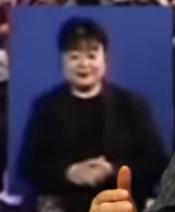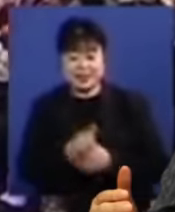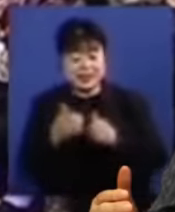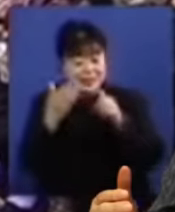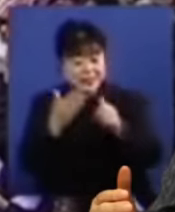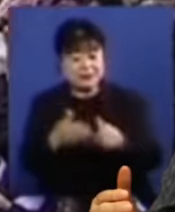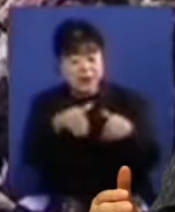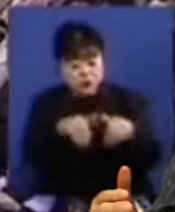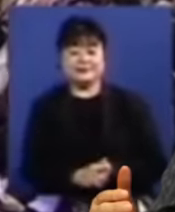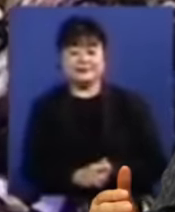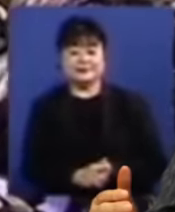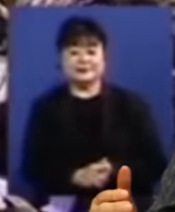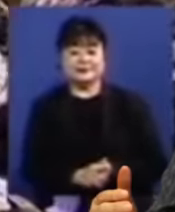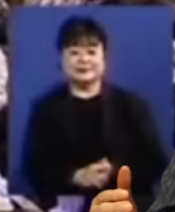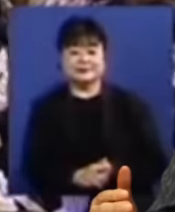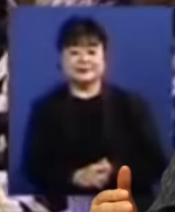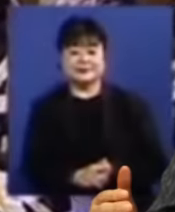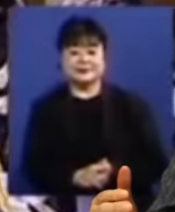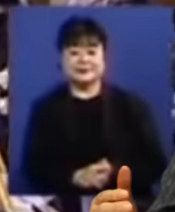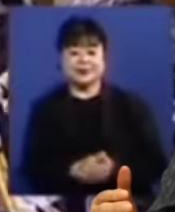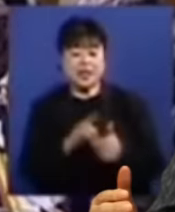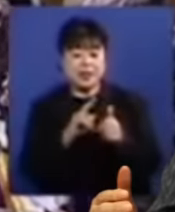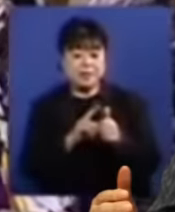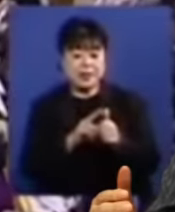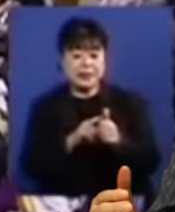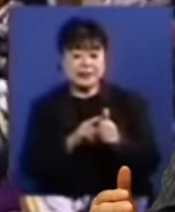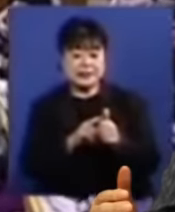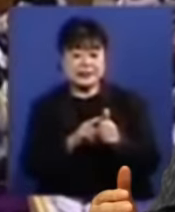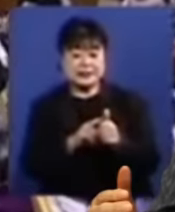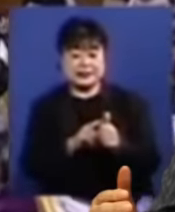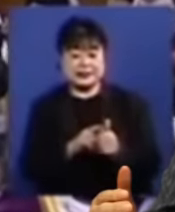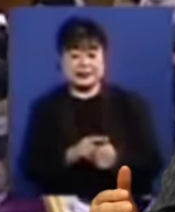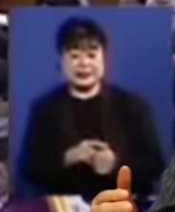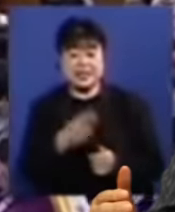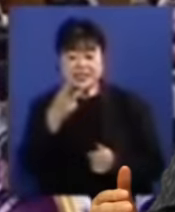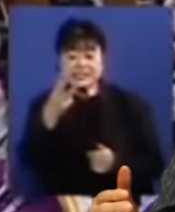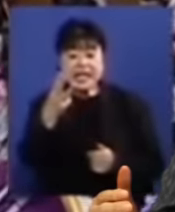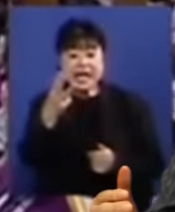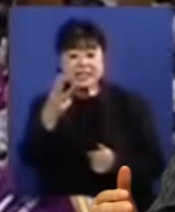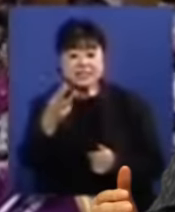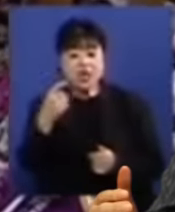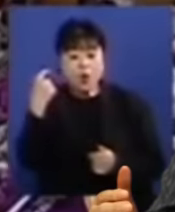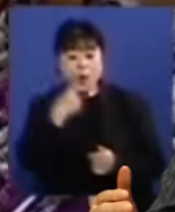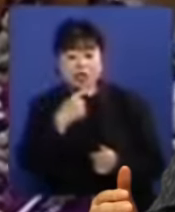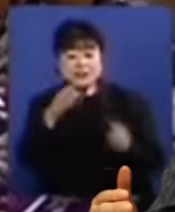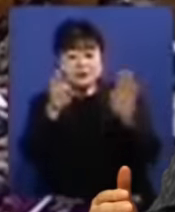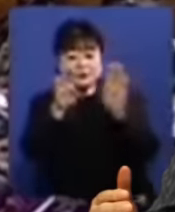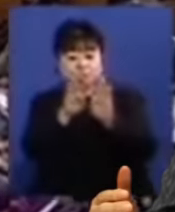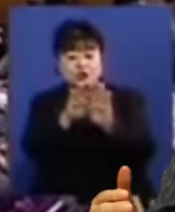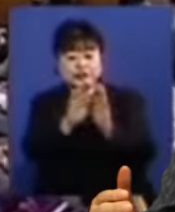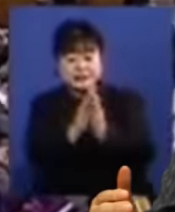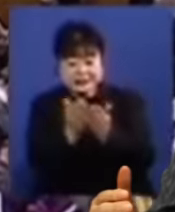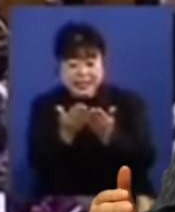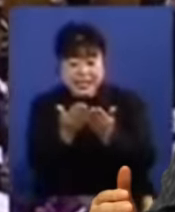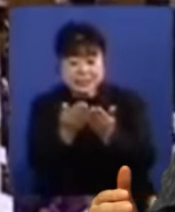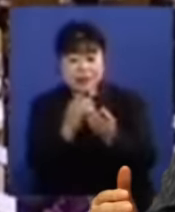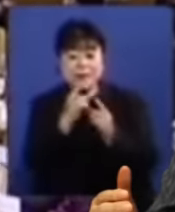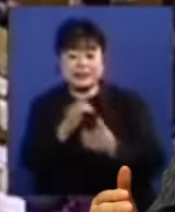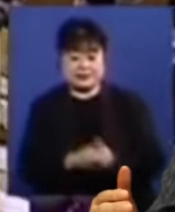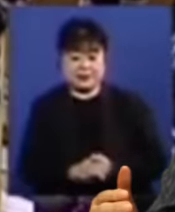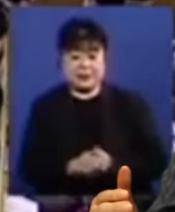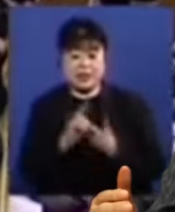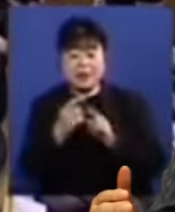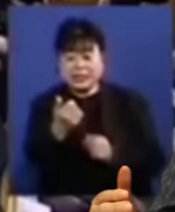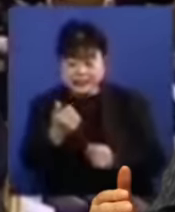하나님의 사제였던 것입니다. 데이시 세퍼드는 세 가지 황금문이란 자신의 책에서 은어 생활에 대해 이렇게 말했습니다.